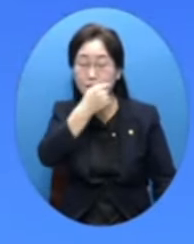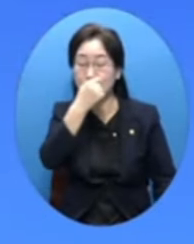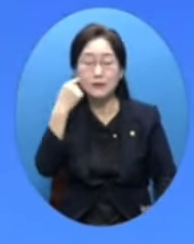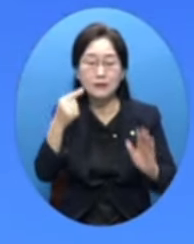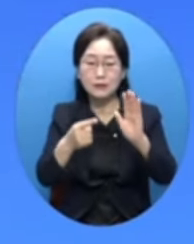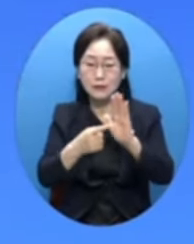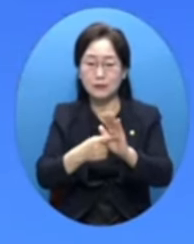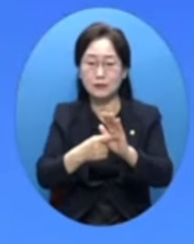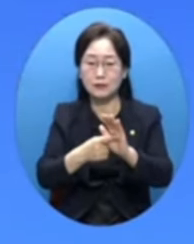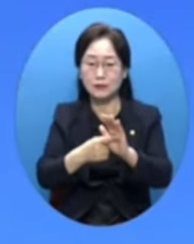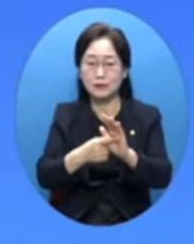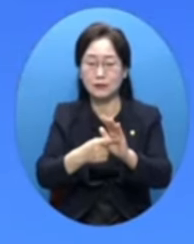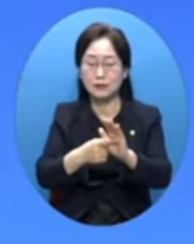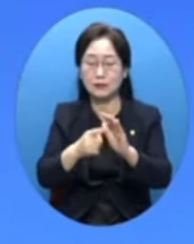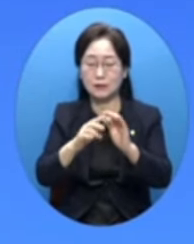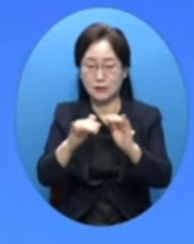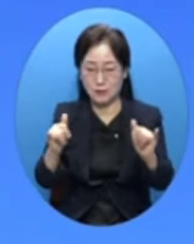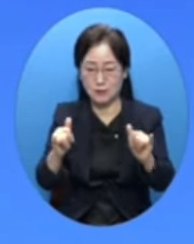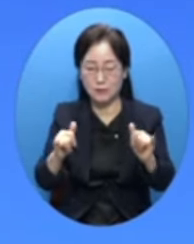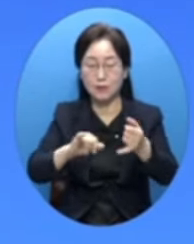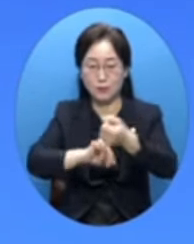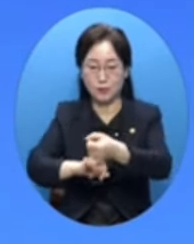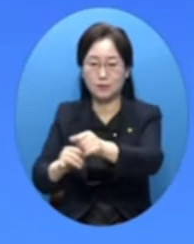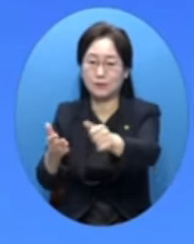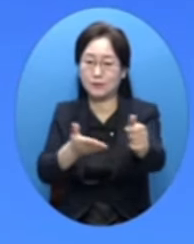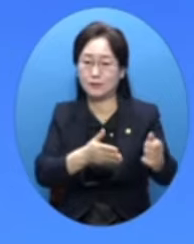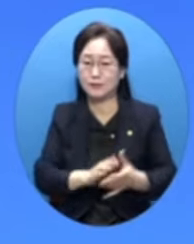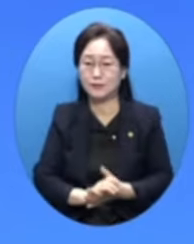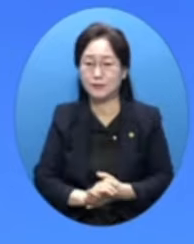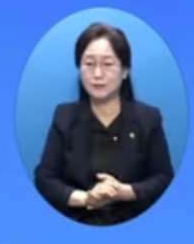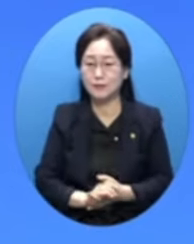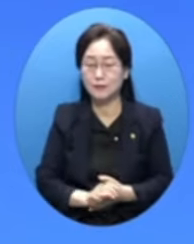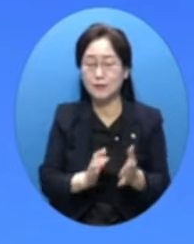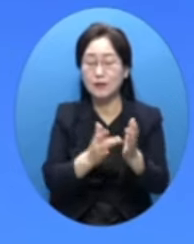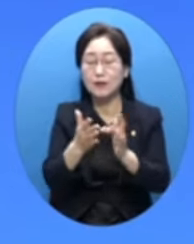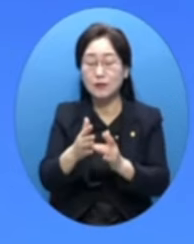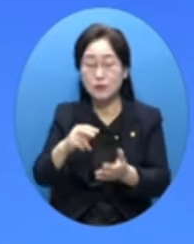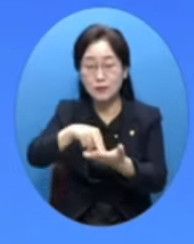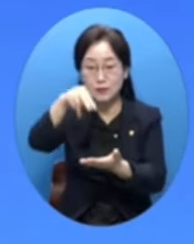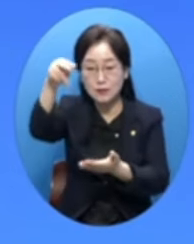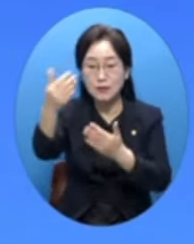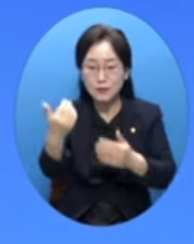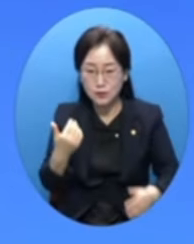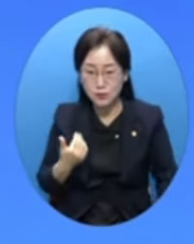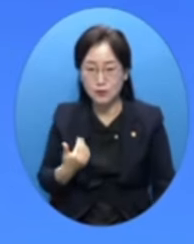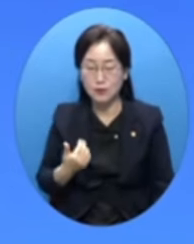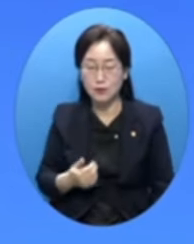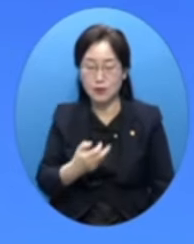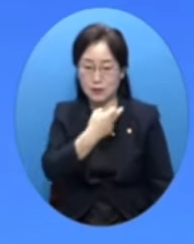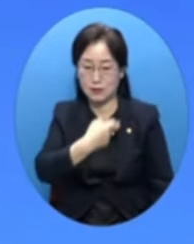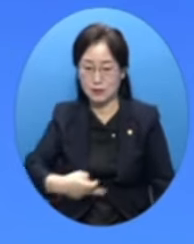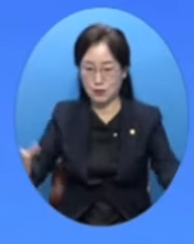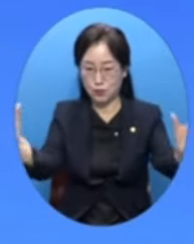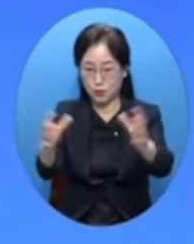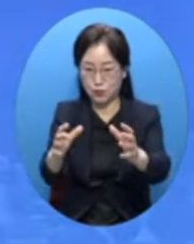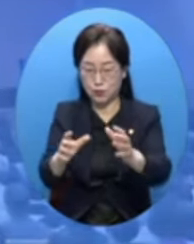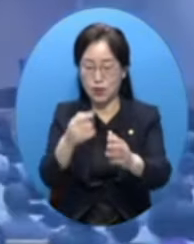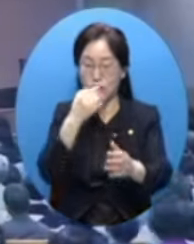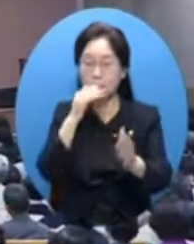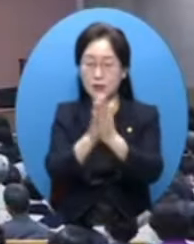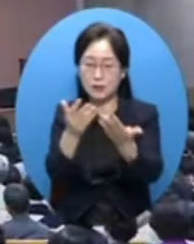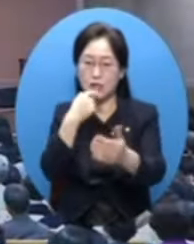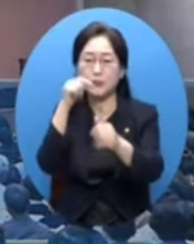사명을 감당하는 우리 모두가 되어야 하는 것입니다. 예수님이 승천하시기 전에 제자들에게 친히